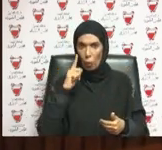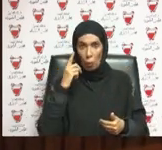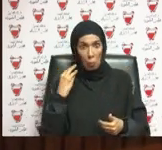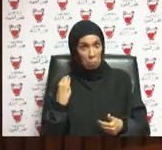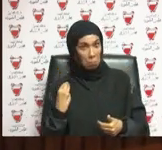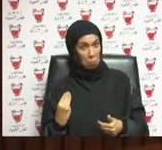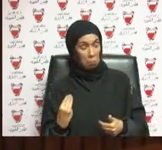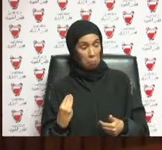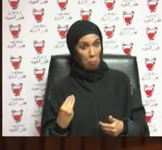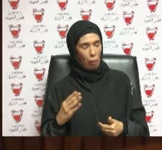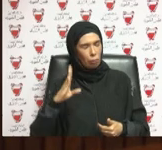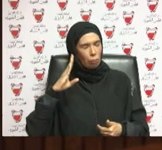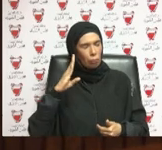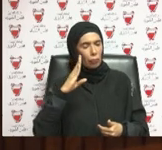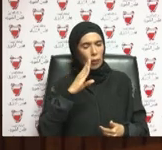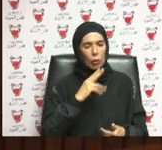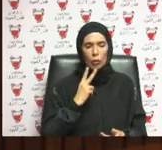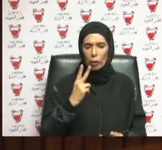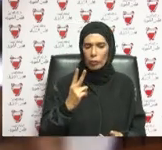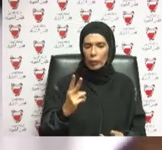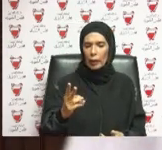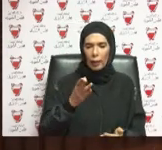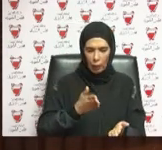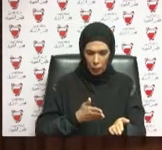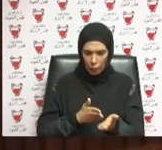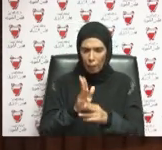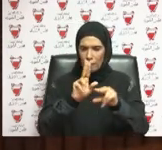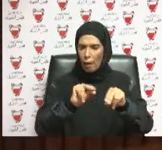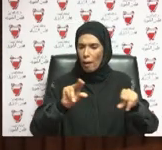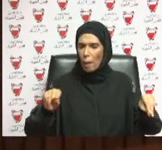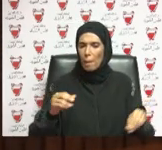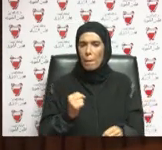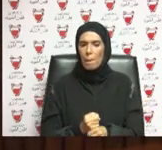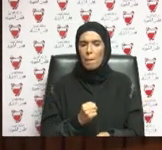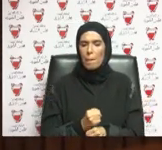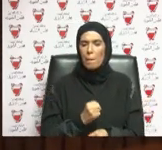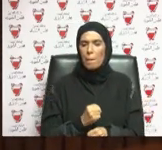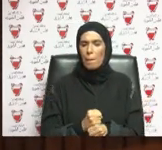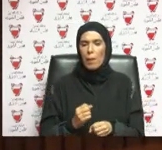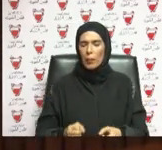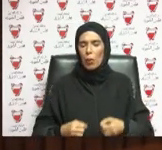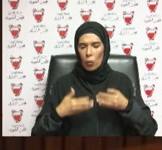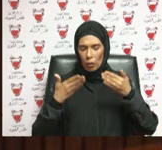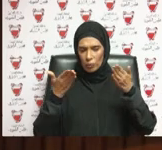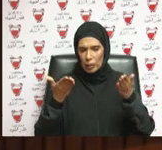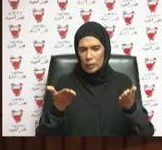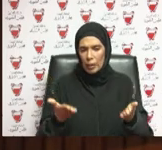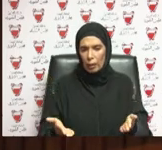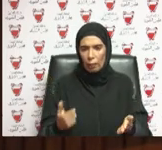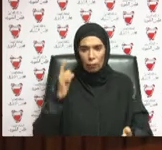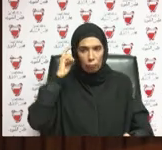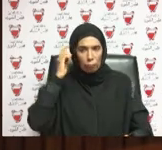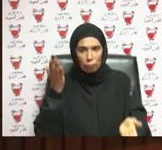والتقدير، ونتطلع إلى السير على خطاك في الحلم والبذل والرزانة ورجاحة